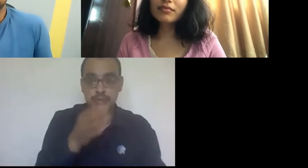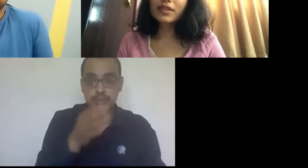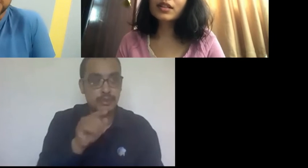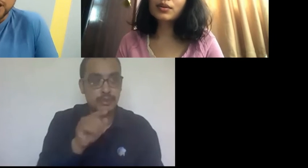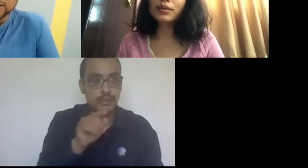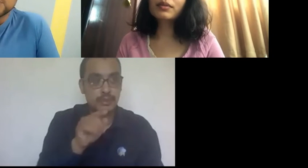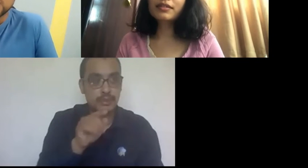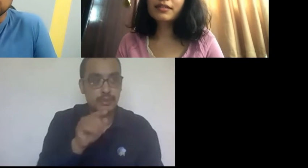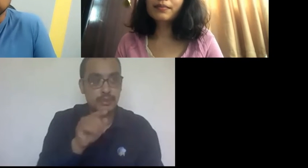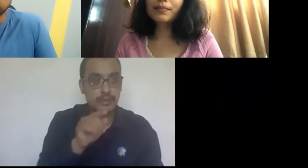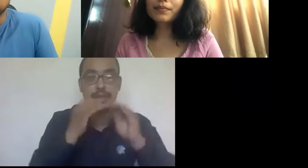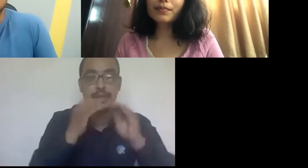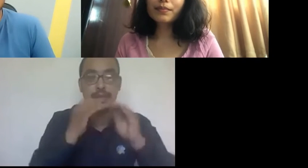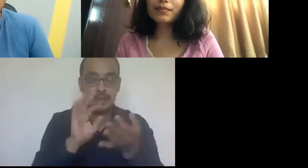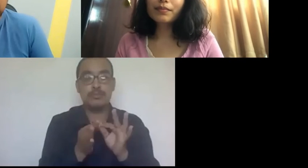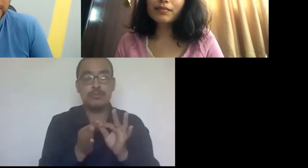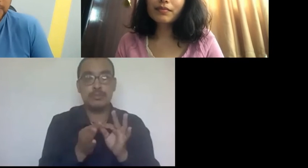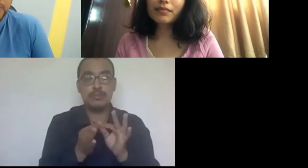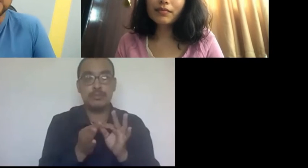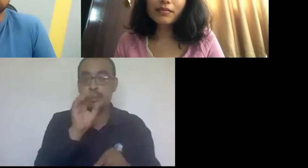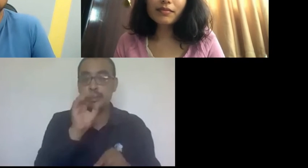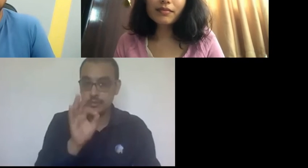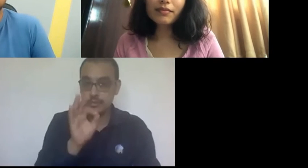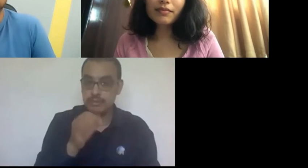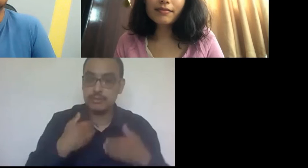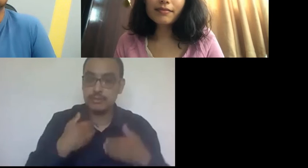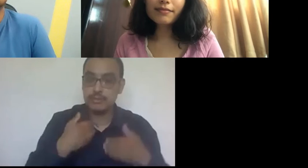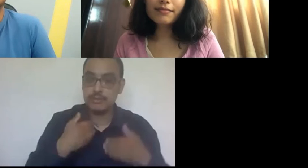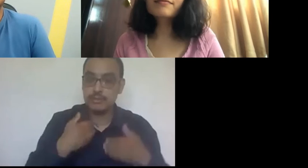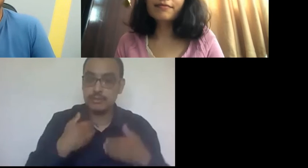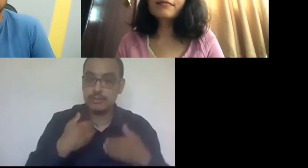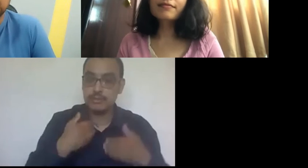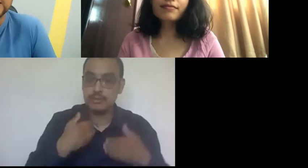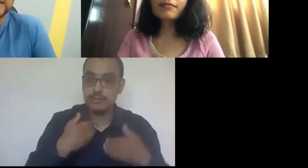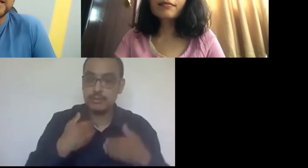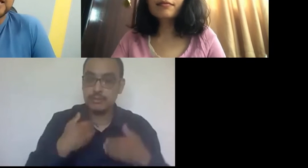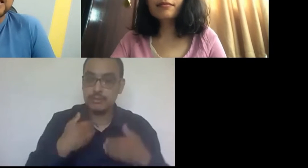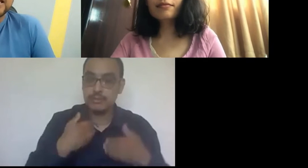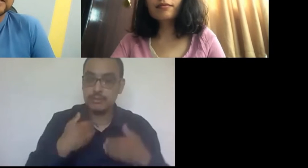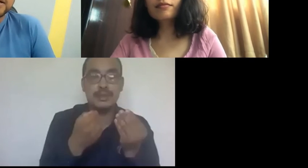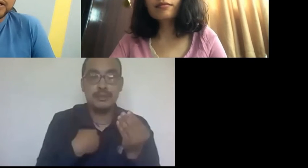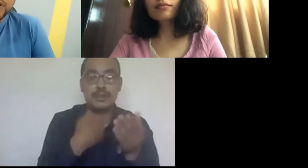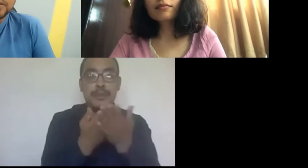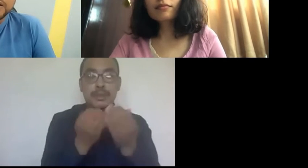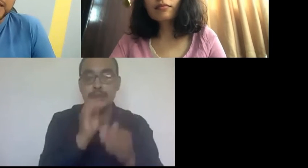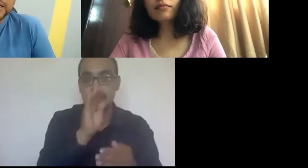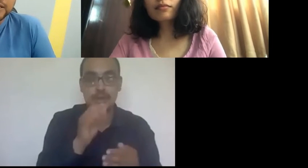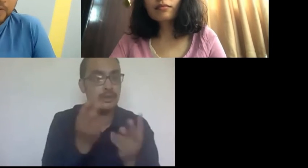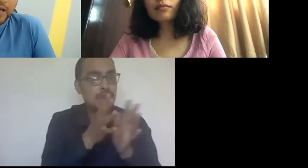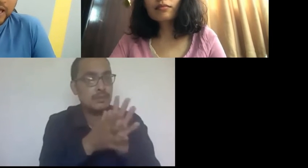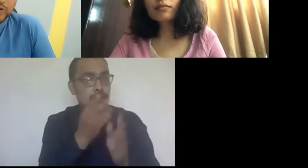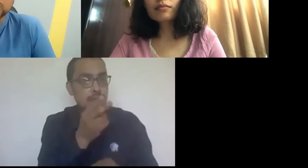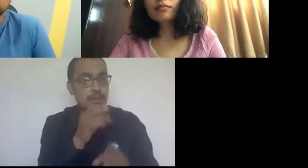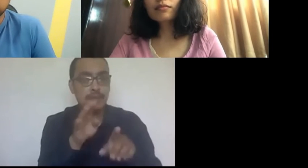कन्टेन्टहरू. तर अलिकति सङ्केत पनि तपाईँले भनेको छ, अलिकति म अलिकति राख्न चाहन्छु. जस्तो सङ्केतहरू हेर्दाखेरि चाहिँ यदि अघि उहाँले भन्नुभएको जस्तै